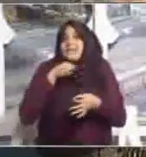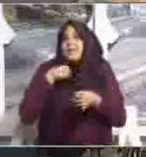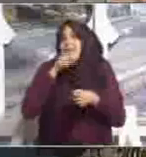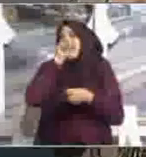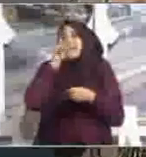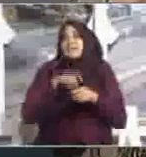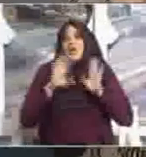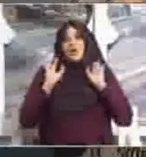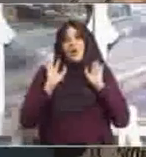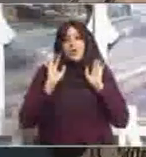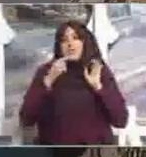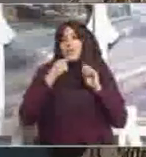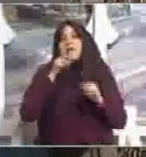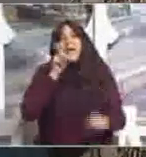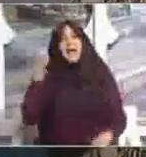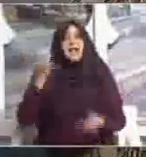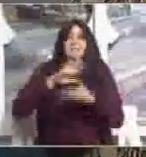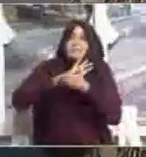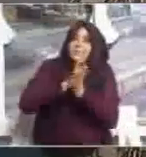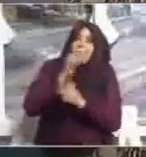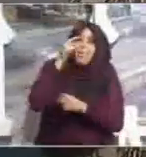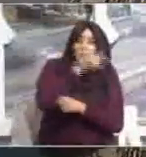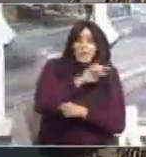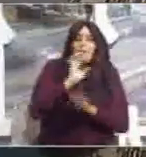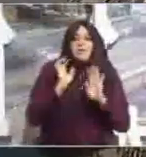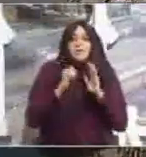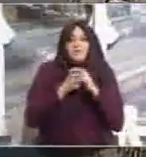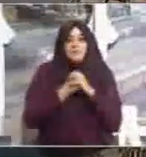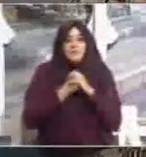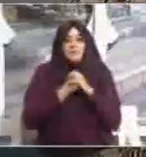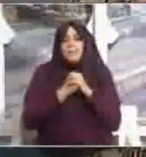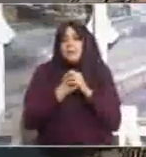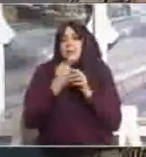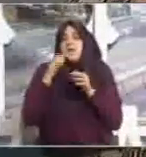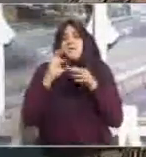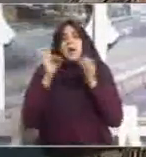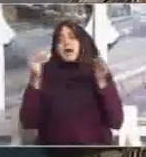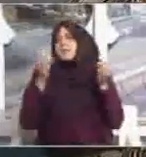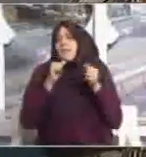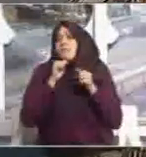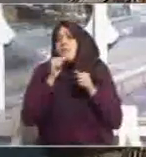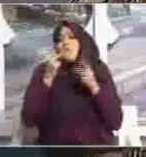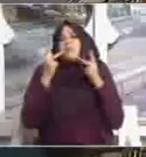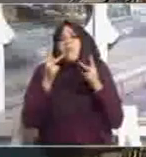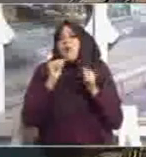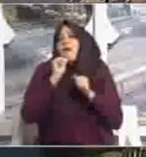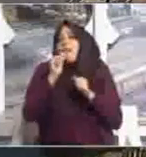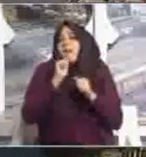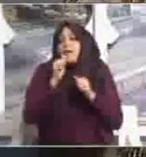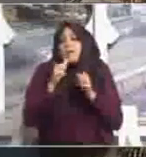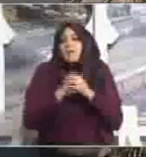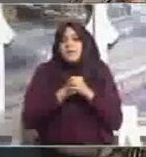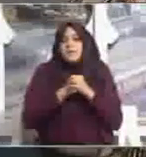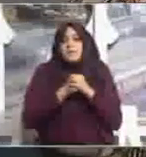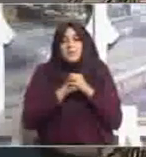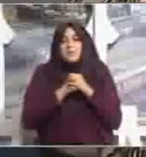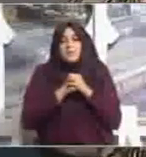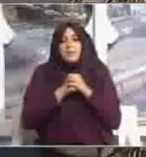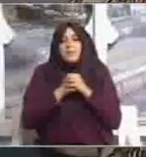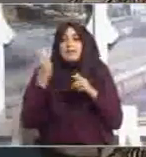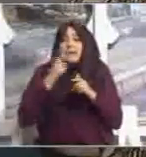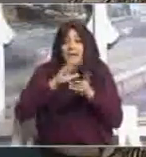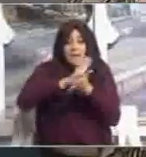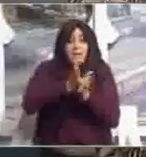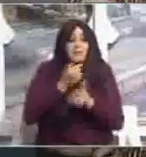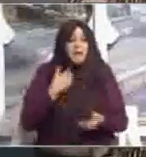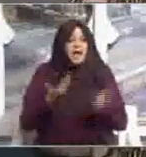هي الظالمه، هذه هي. فهنا بمعنى هذا الكلام لا معنى له، ما انسان ظالم يقول لك حسبي الله في المظلوم، يقول لك حسبي الله وانا